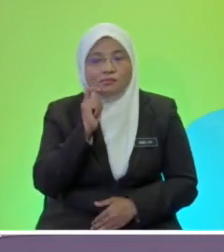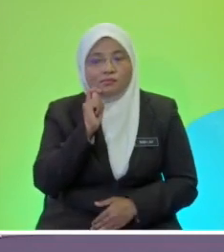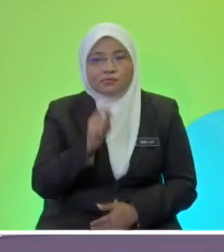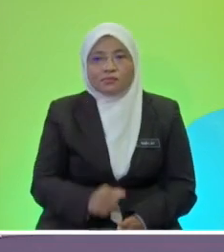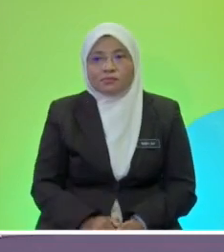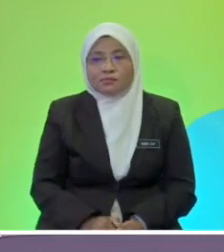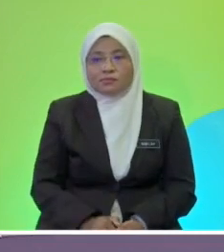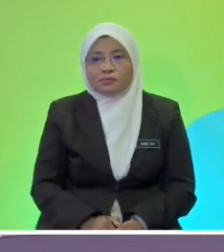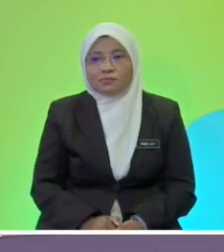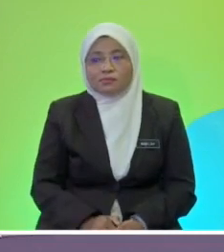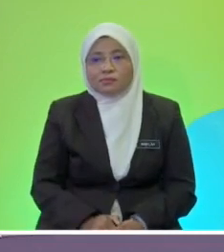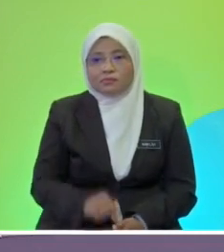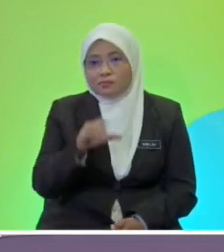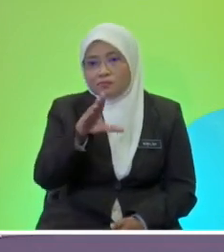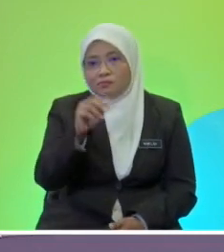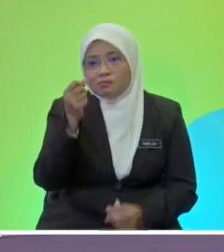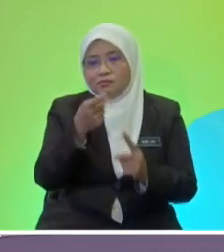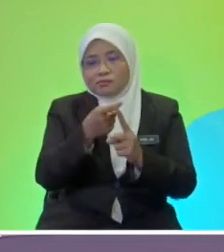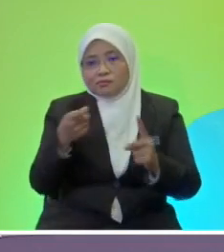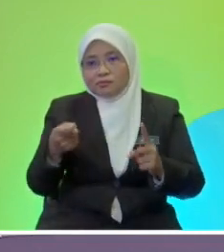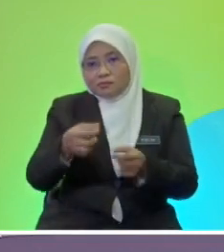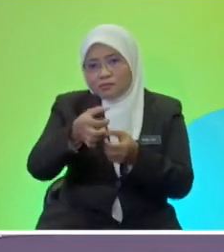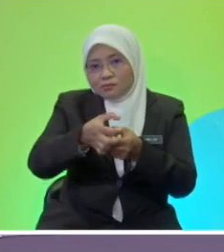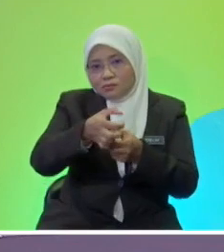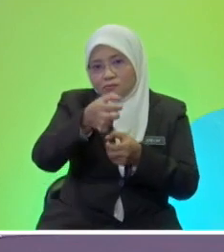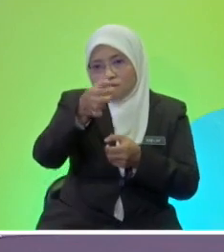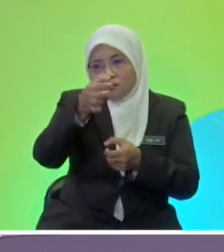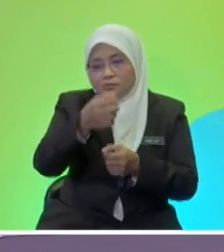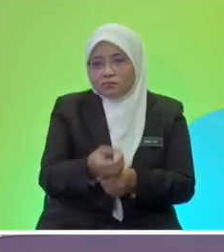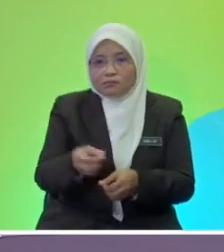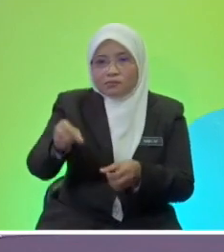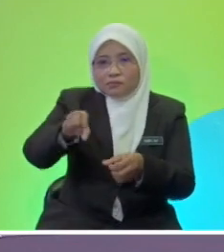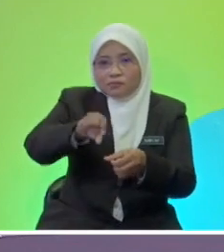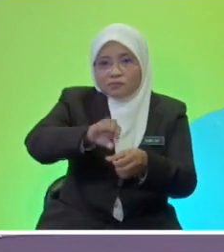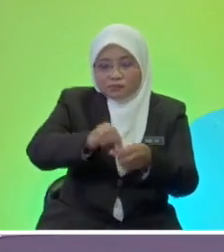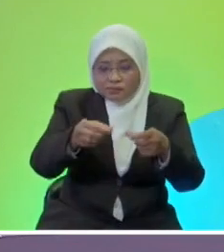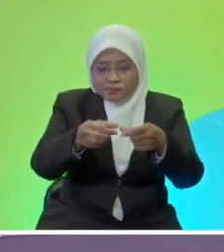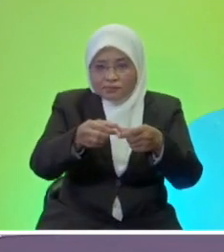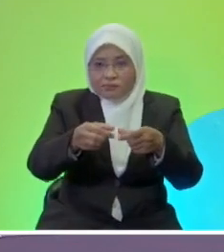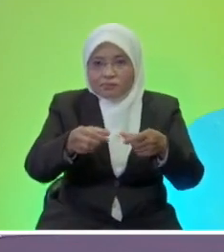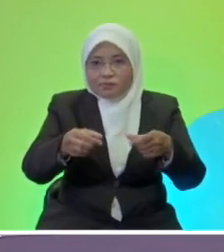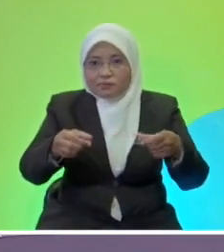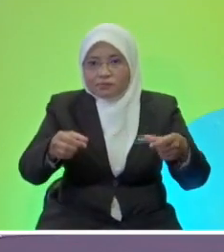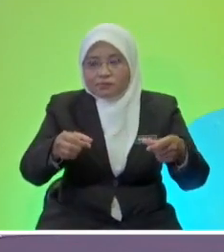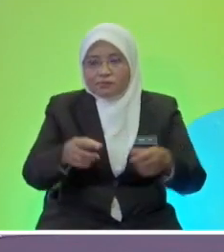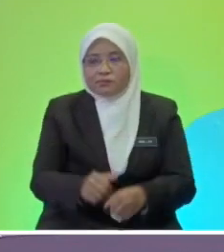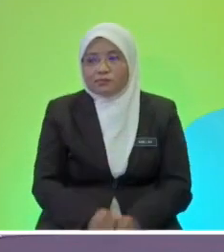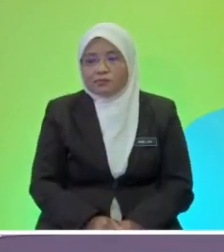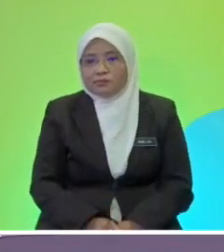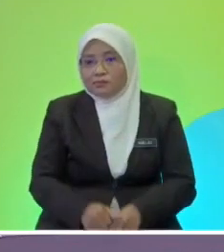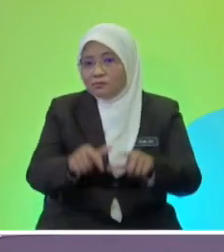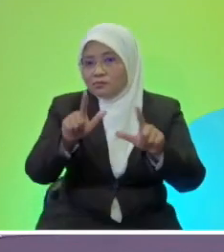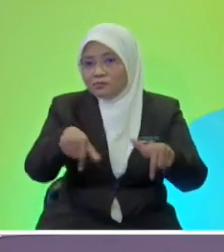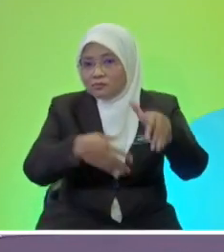tamu uji yang telah kita umparkan so kita ambil sampel kita curahkan kita betulkan kedudukan dia so kita letak di bawah